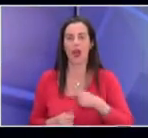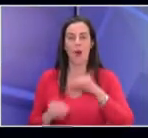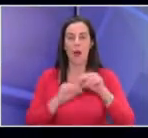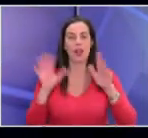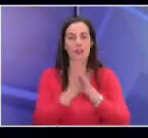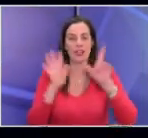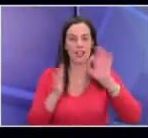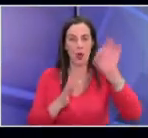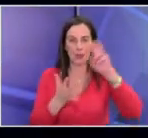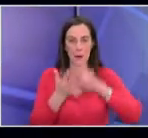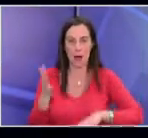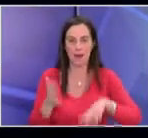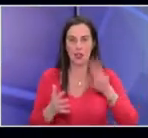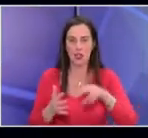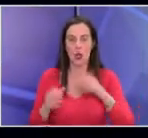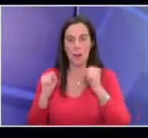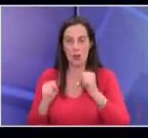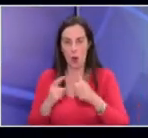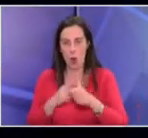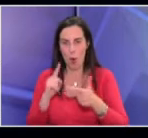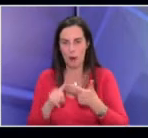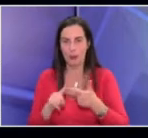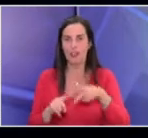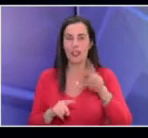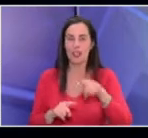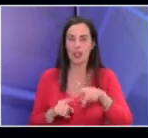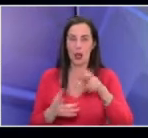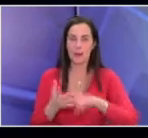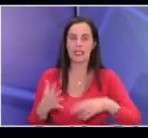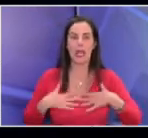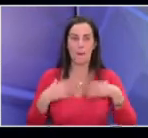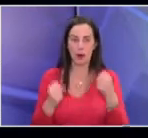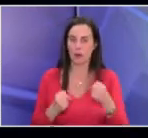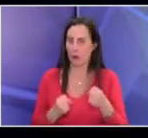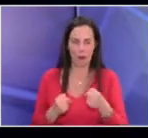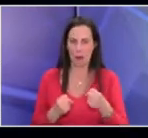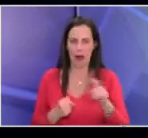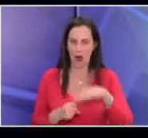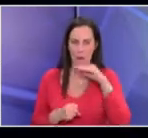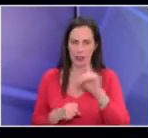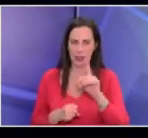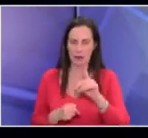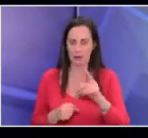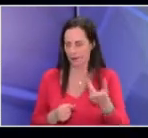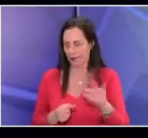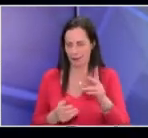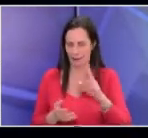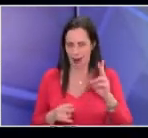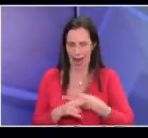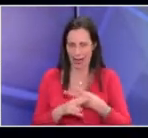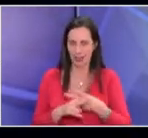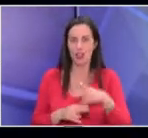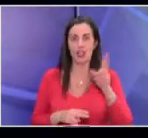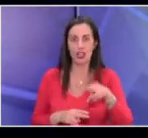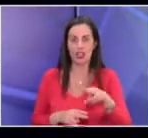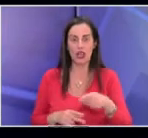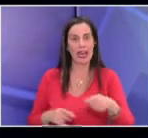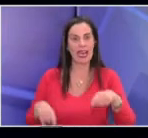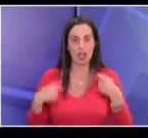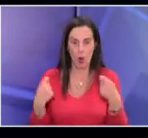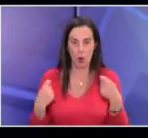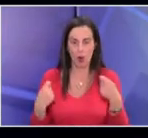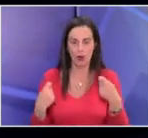הזה נכנס לתוקף. נכנס לתוקף. משלמים על מלצרים מע"מ וביטוח לאומי ופנסיה, והכסף של הטיפים נכנס למחזור של העסק. זאת